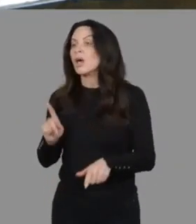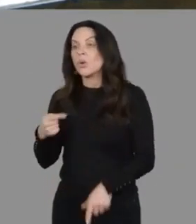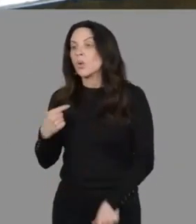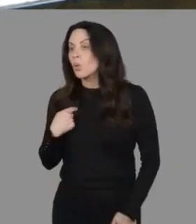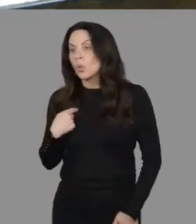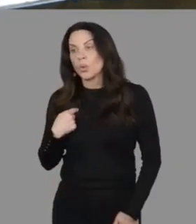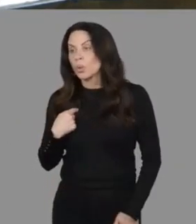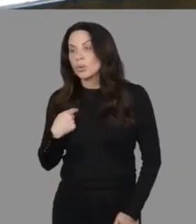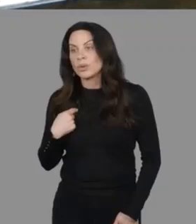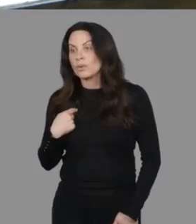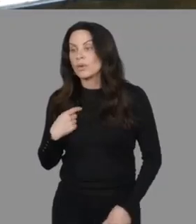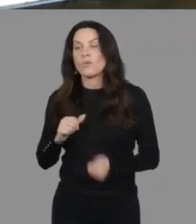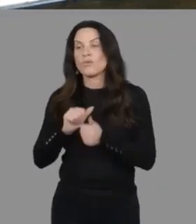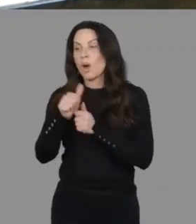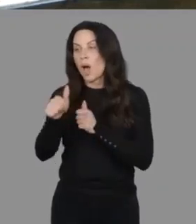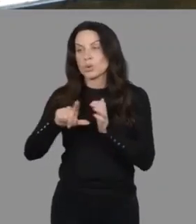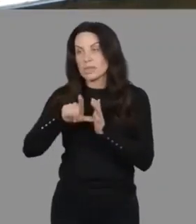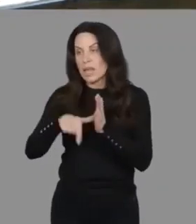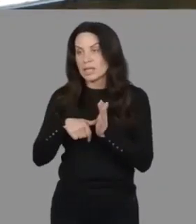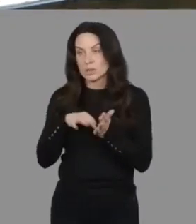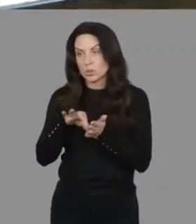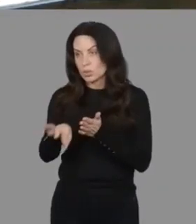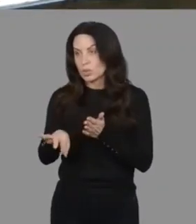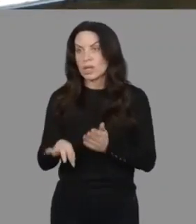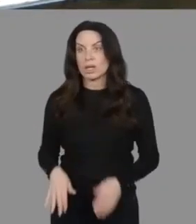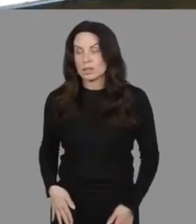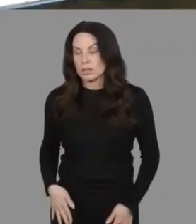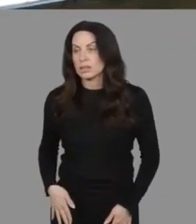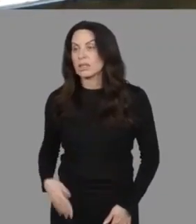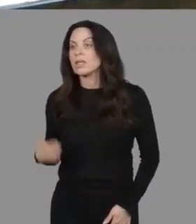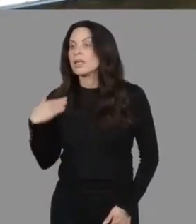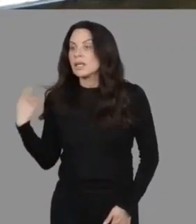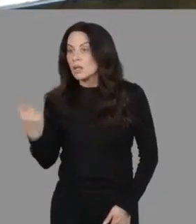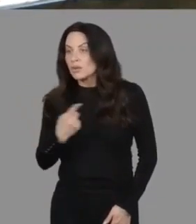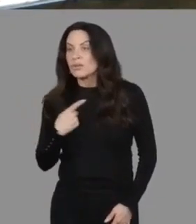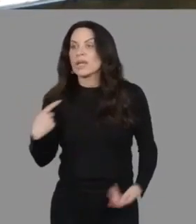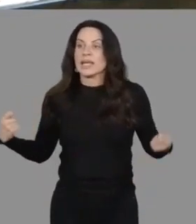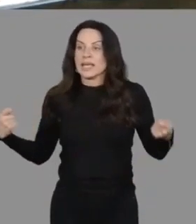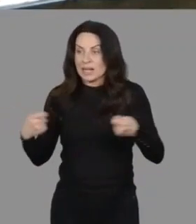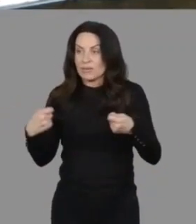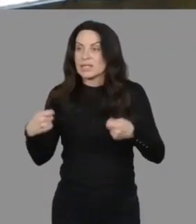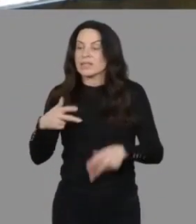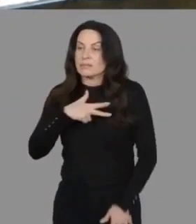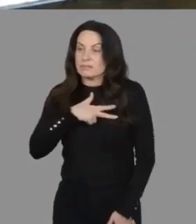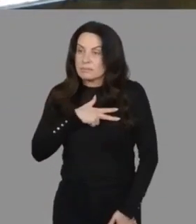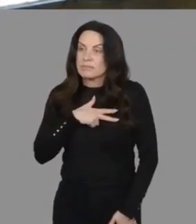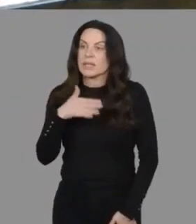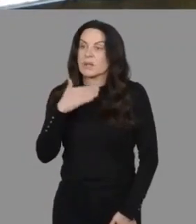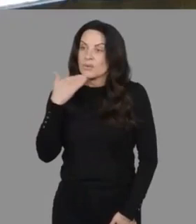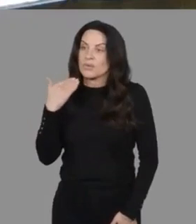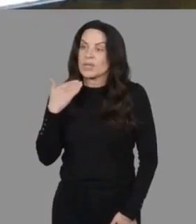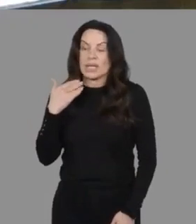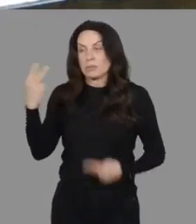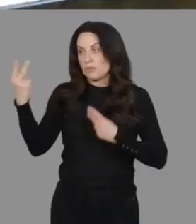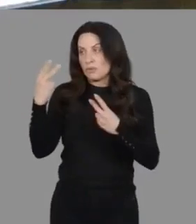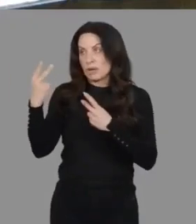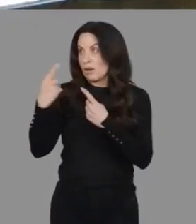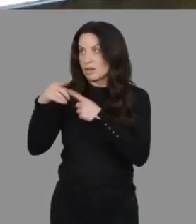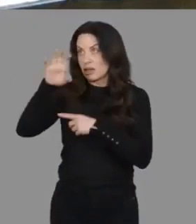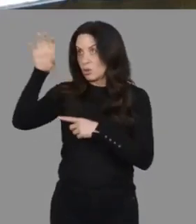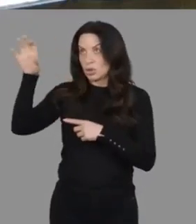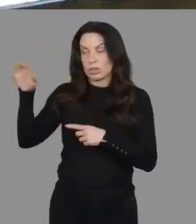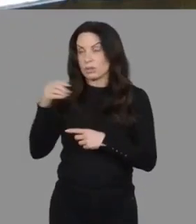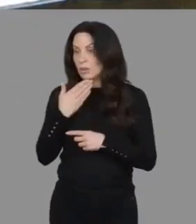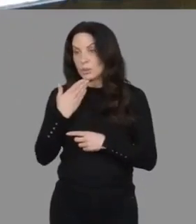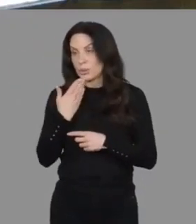in die Vorhand gehen. Und wir investieren so viel wie keine andere Stadt in dieser Republik dafür, dass noch